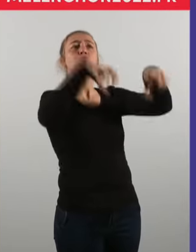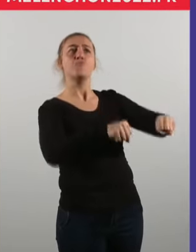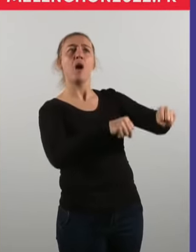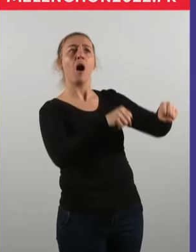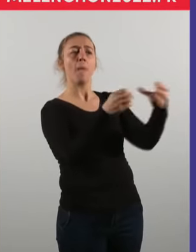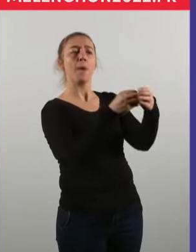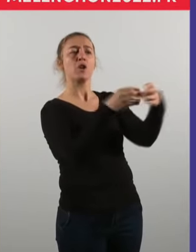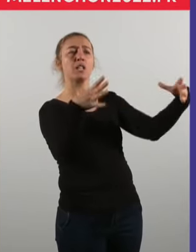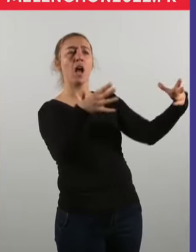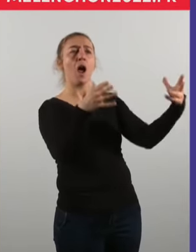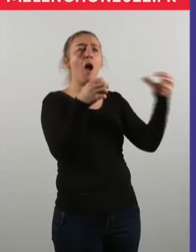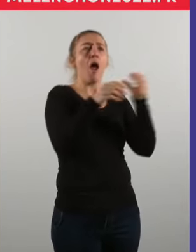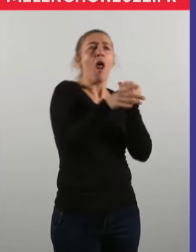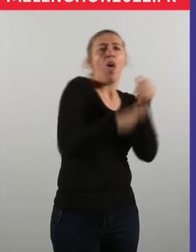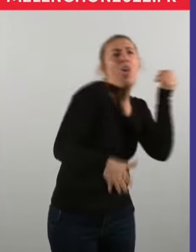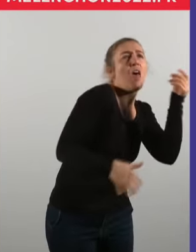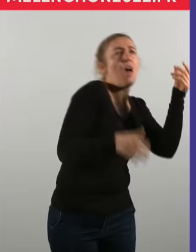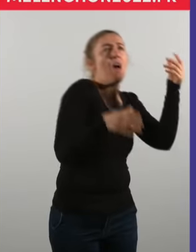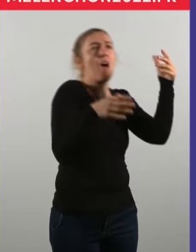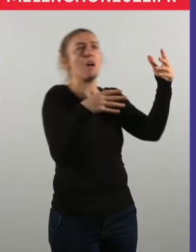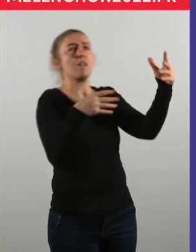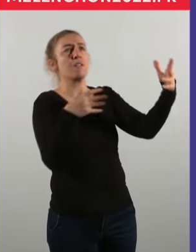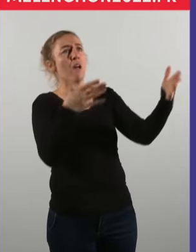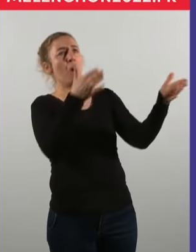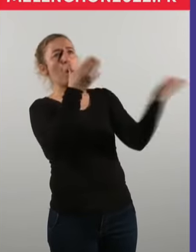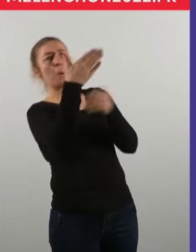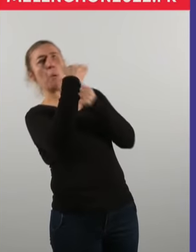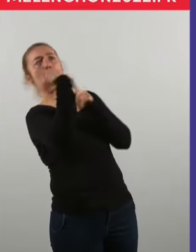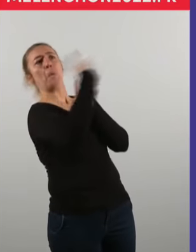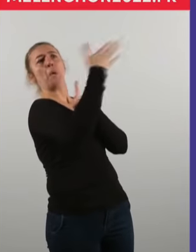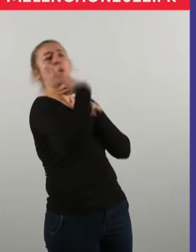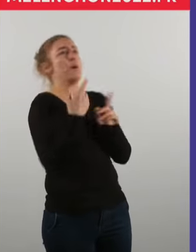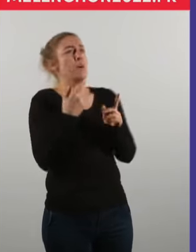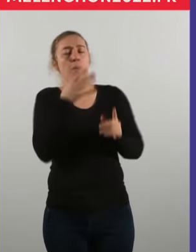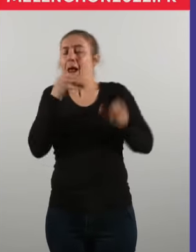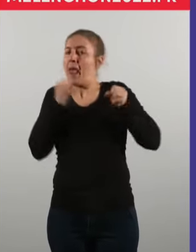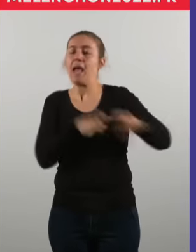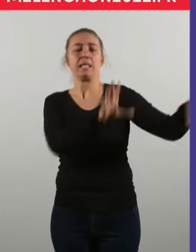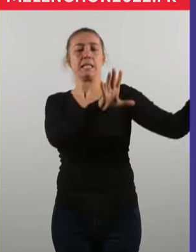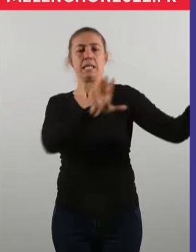aussi lâche et impitoyable avec ceux que je suis fier de représenter.